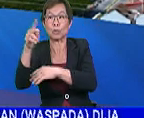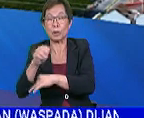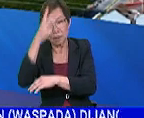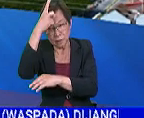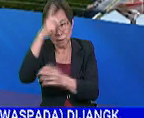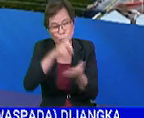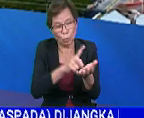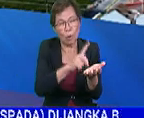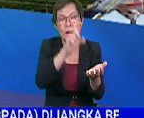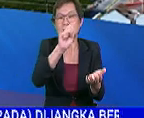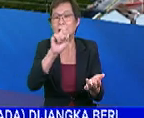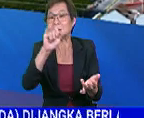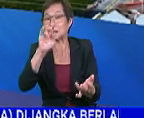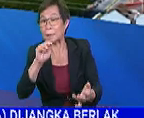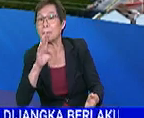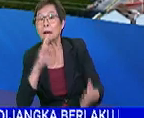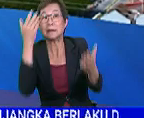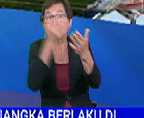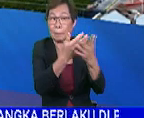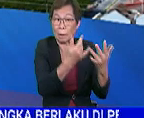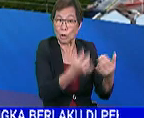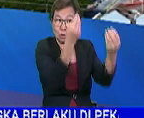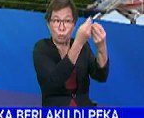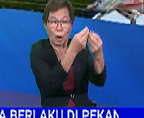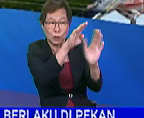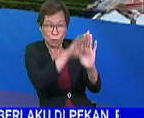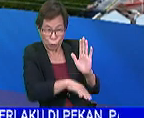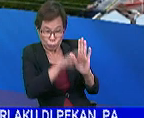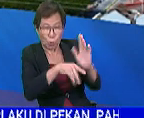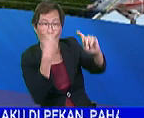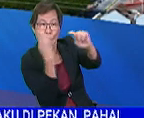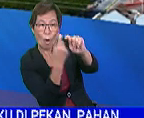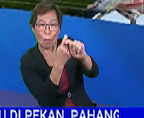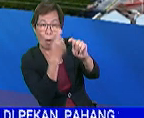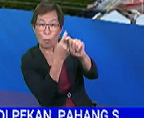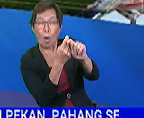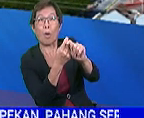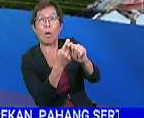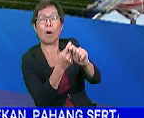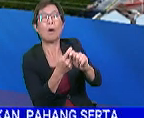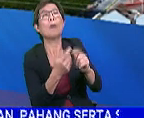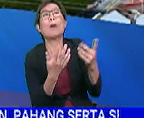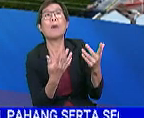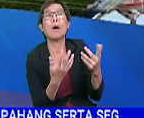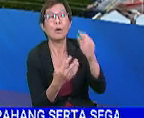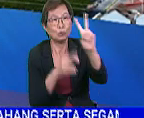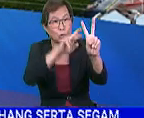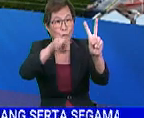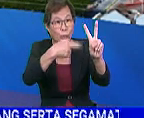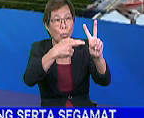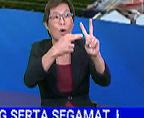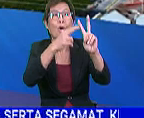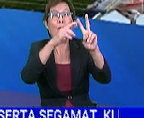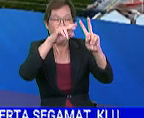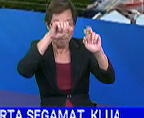Seri Dr SIM kihan berkata setakat ini jumlah rumah mampu milik yang dibina oleh sheda iaitu sebanyak 2000 Perumahan